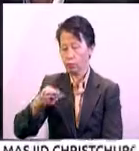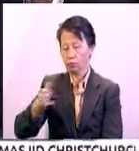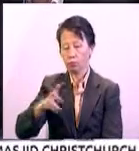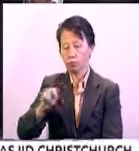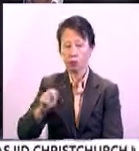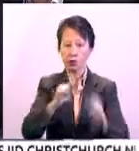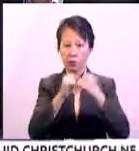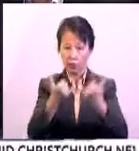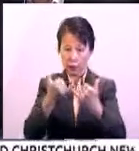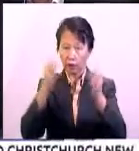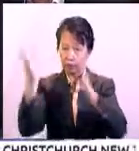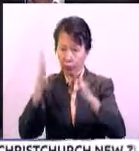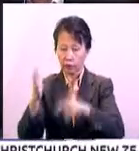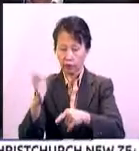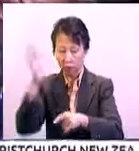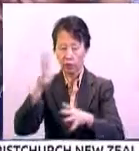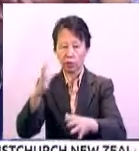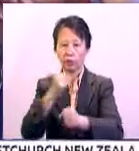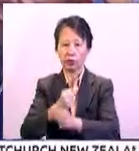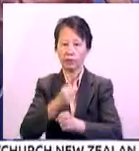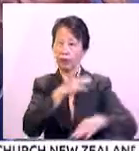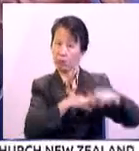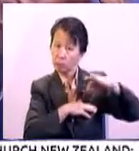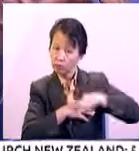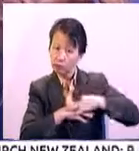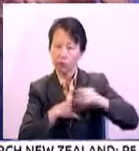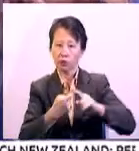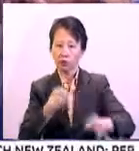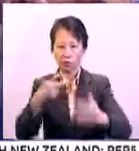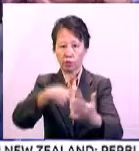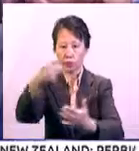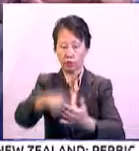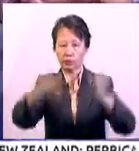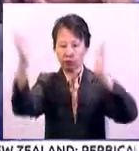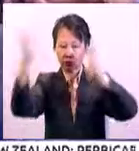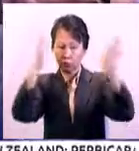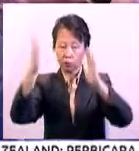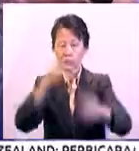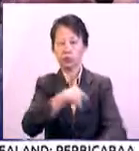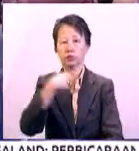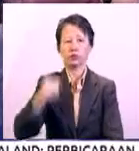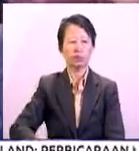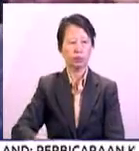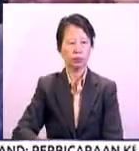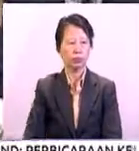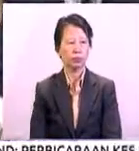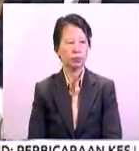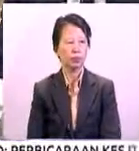syarikat tempatan juga akan mendapat manfaat dari projek Malaysia-China itu.